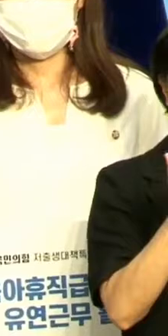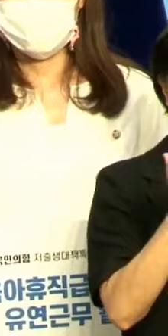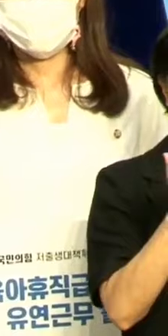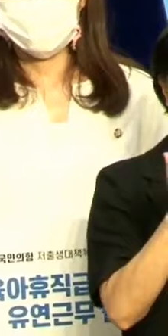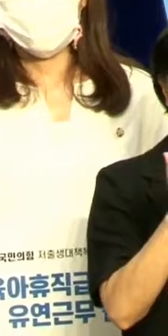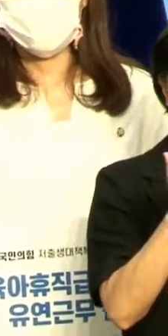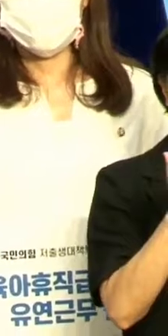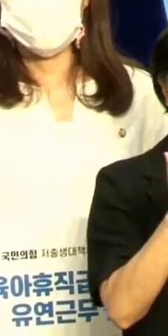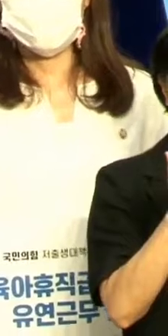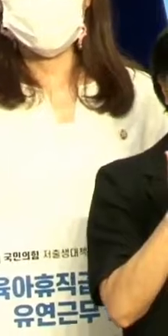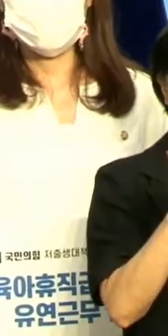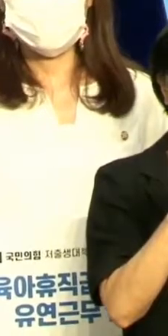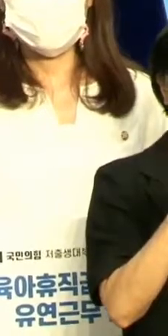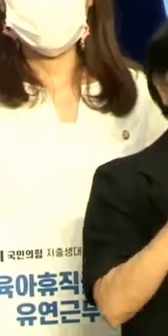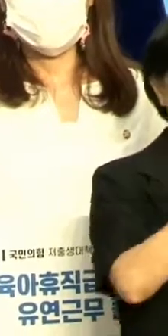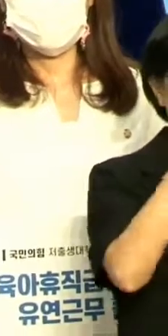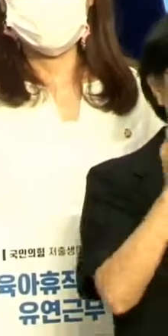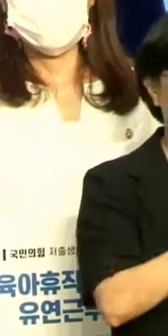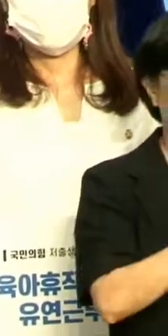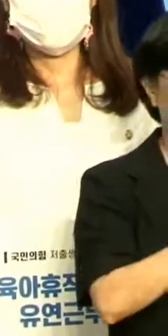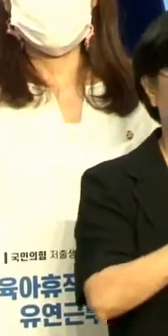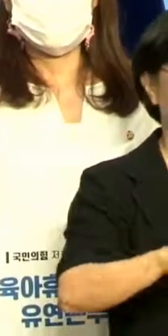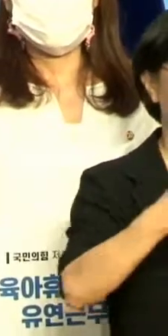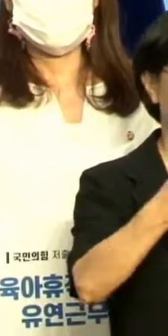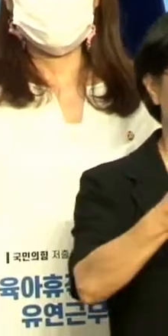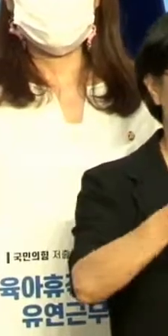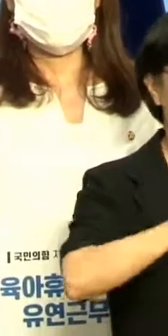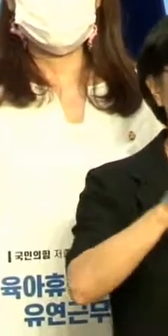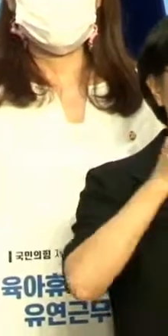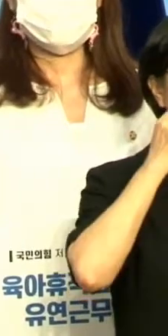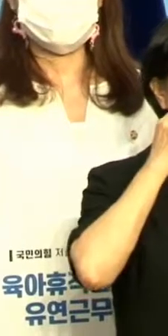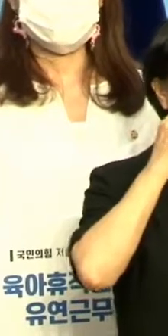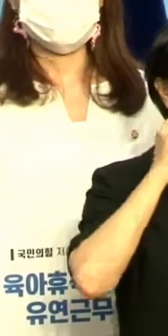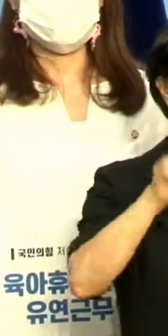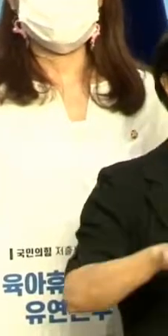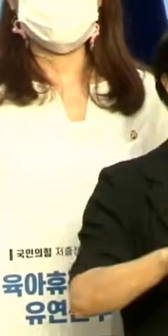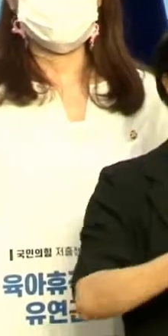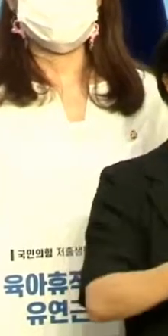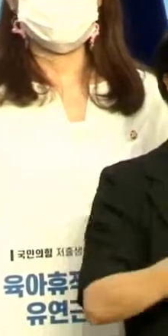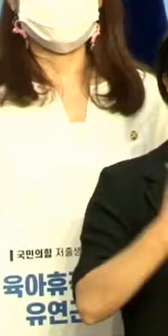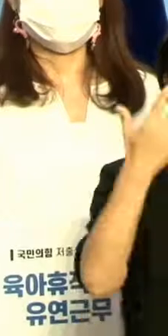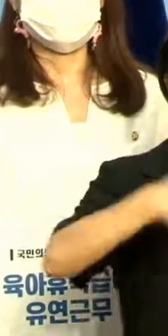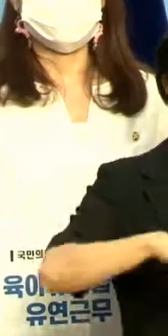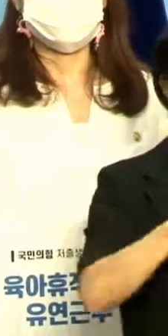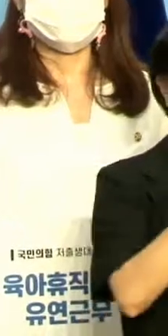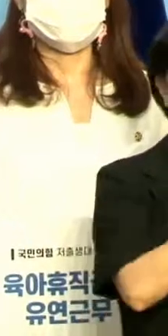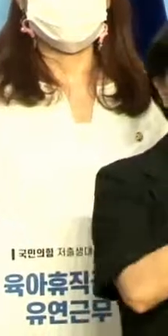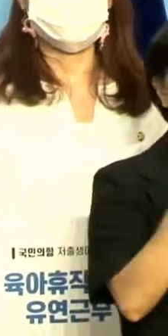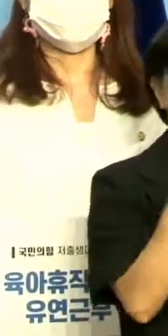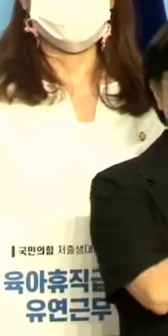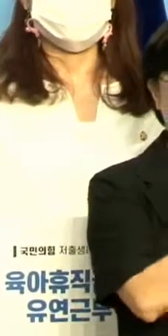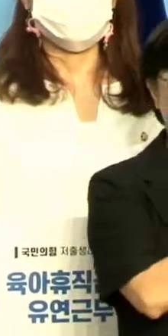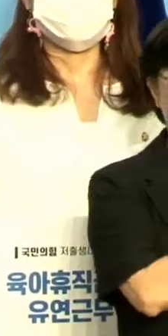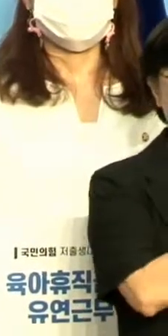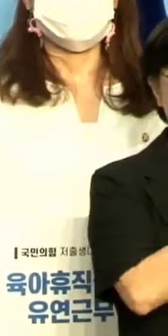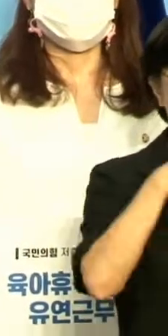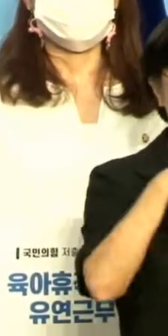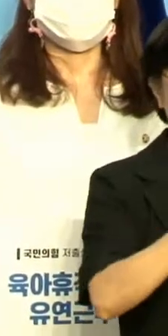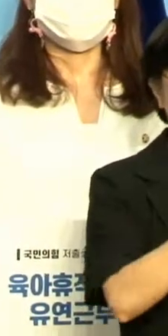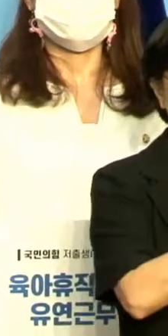정상적인 사회 활동을 할 수 없는 것을 가정한 법무 를 수용하고 장애 이용을 고려한